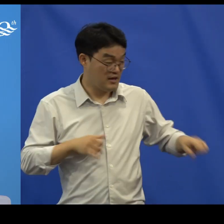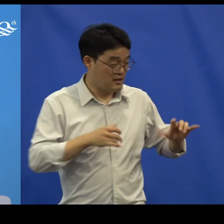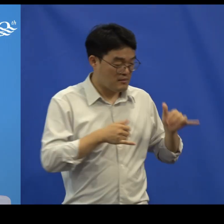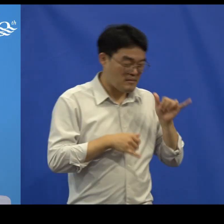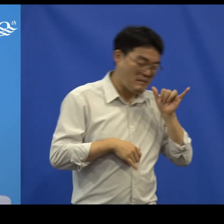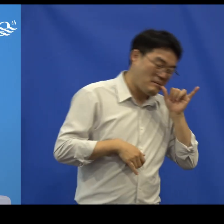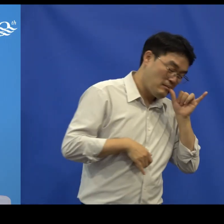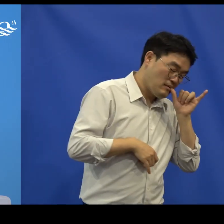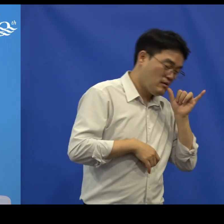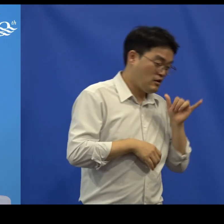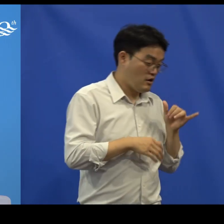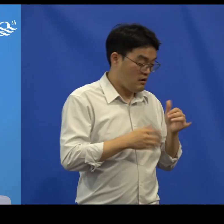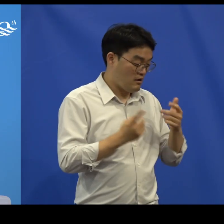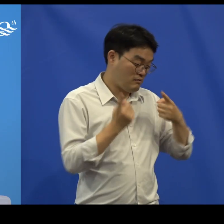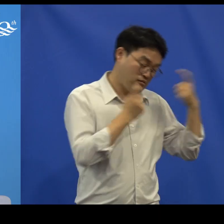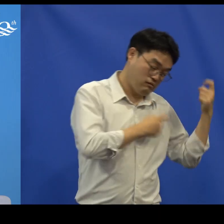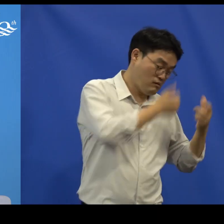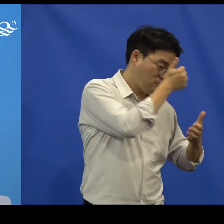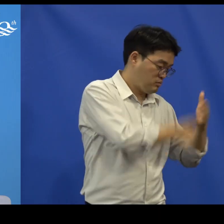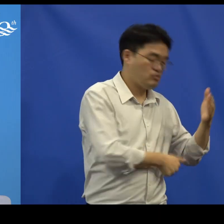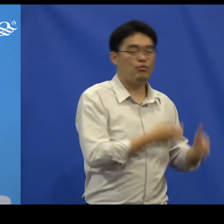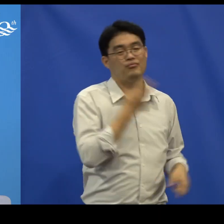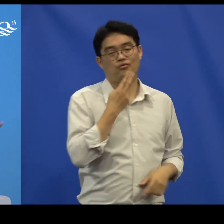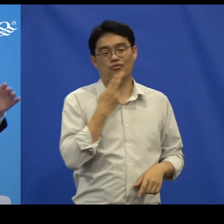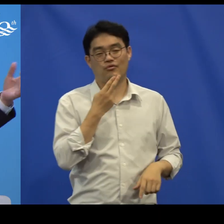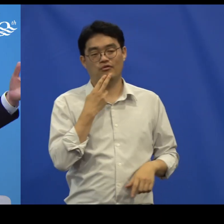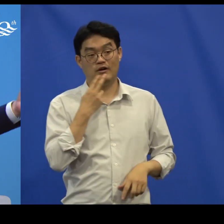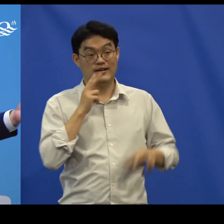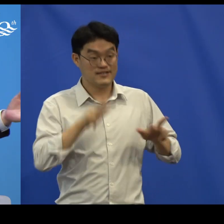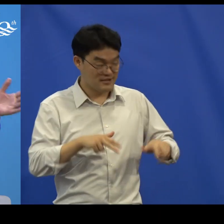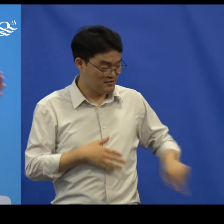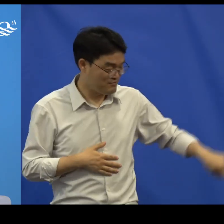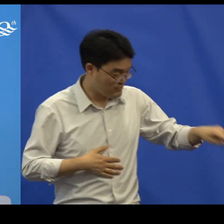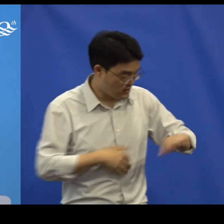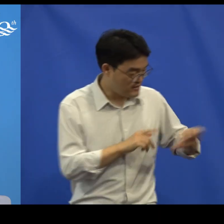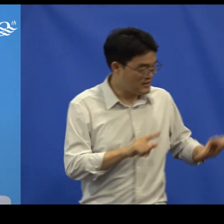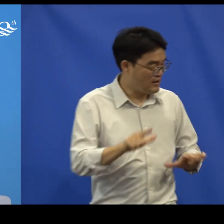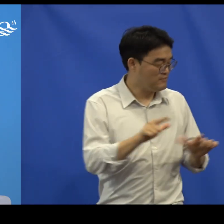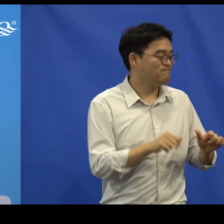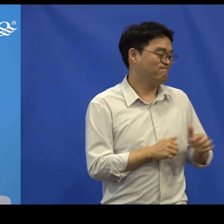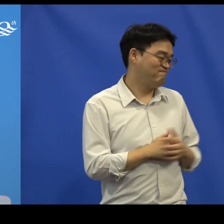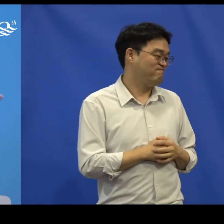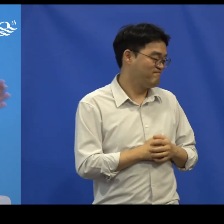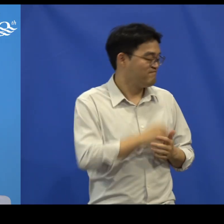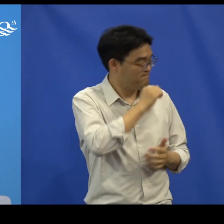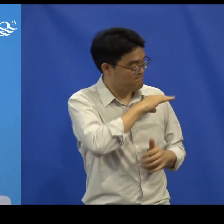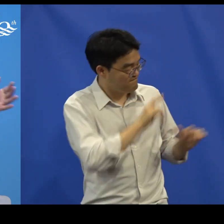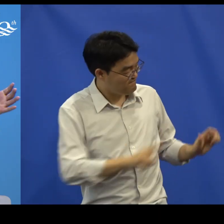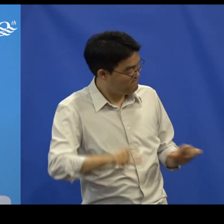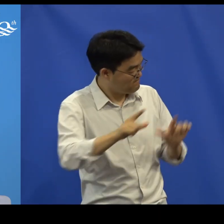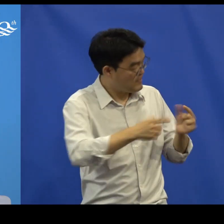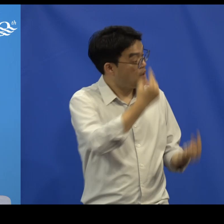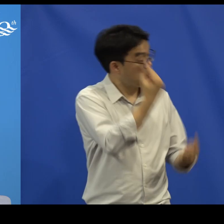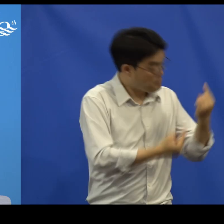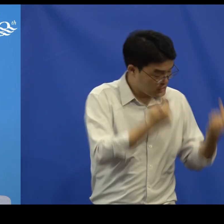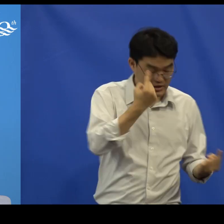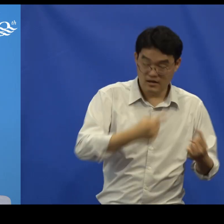경험하고 있는 것에 어떤 것보다도 천국은 그것의 만배,